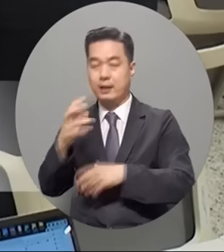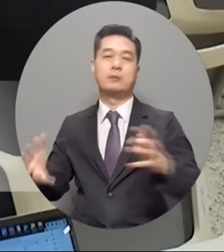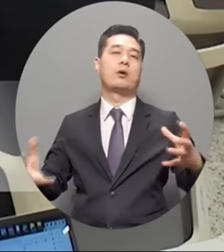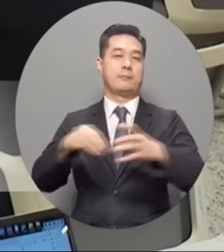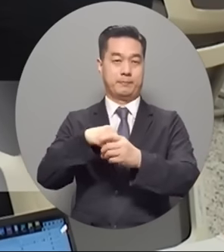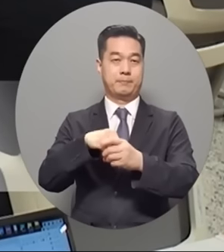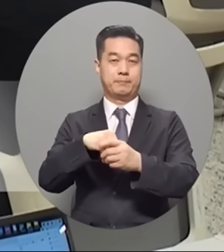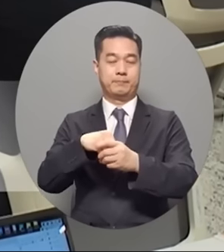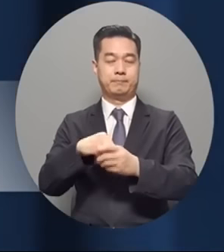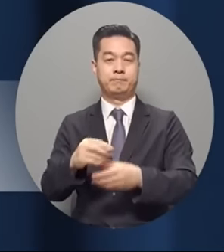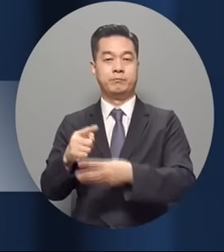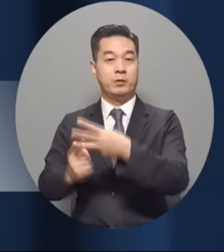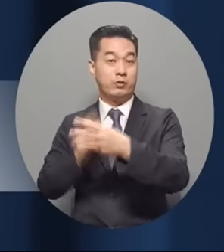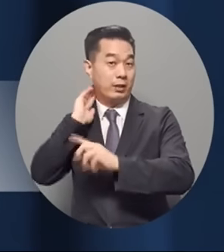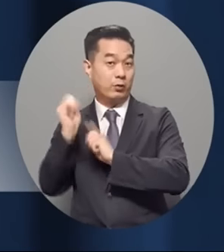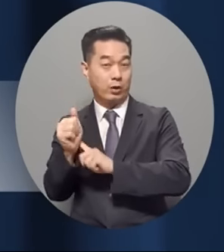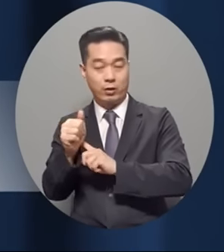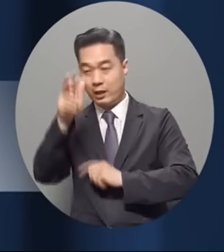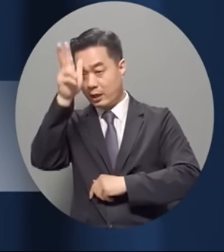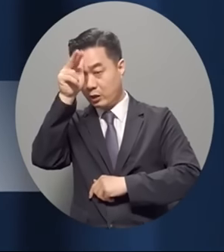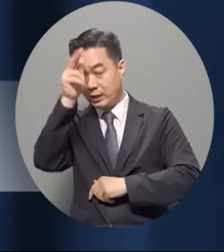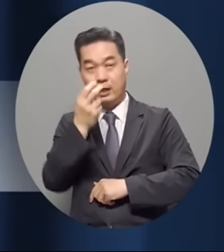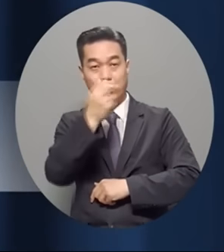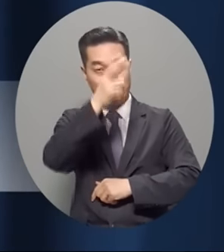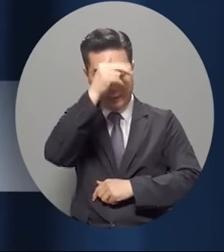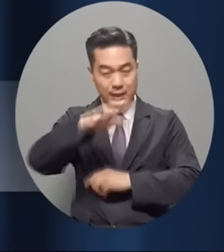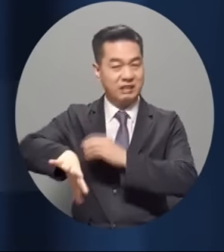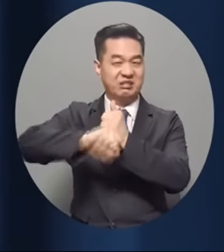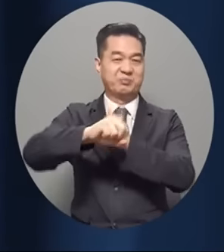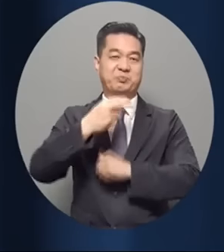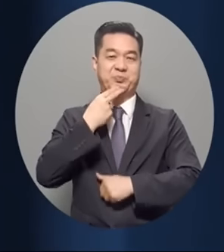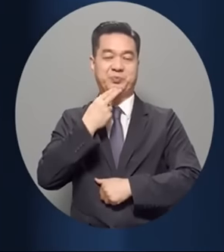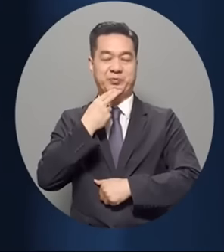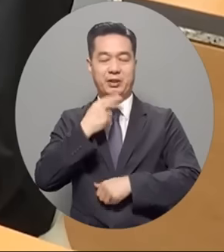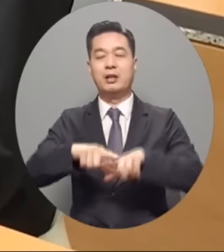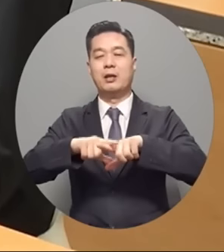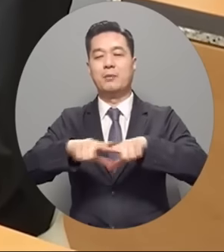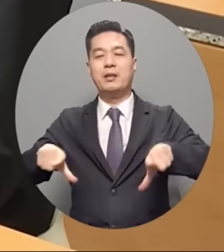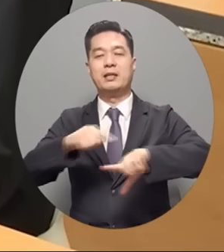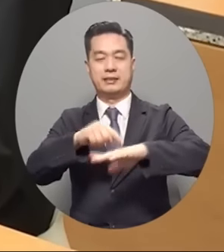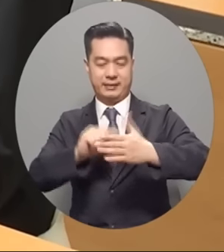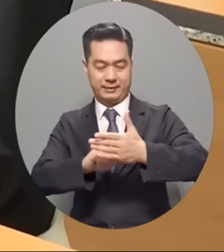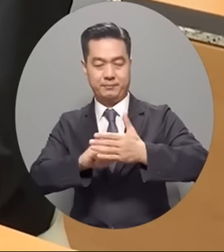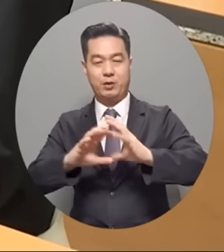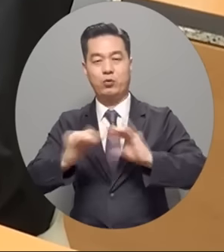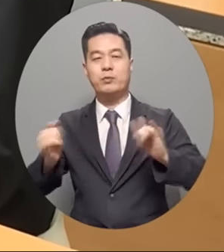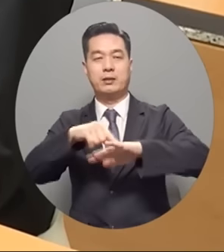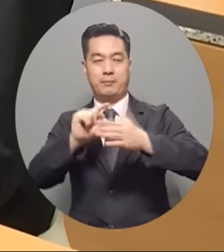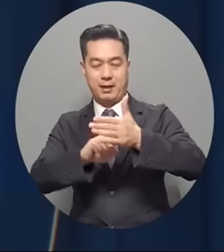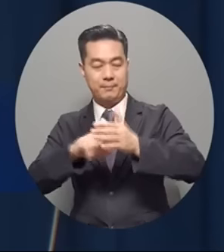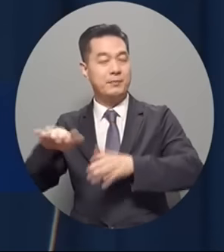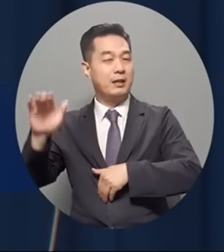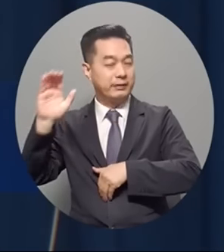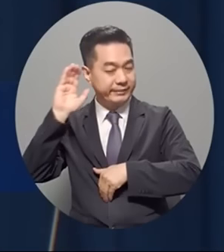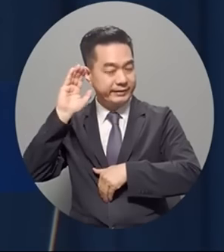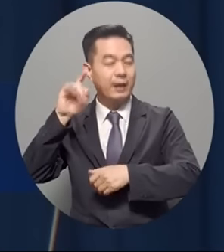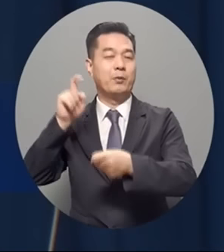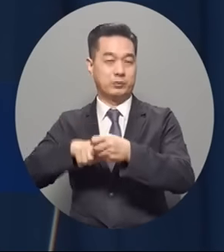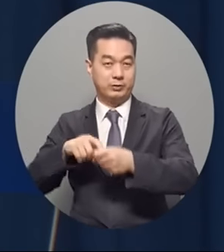대통령은 경찰과 검찰 같은 사정기관은 장악하지 않고 민심을 듣겠다고만 했습니다. 대통령